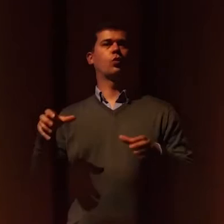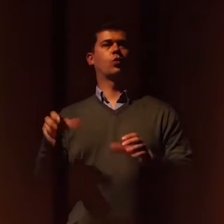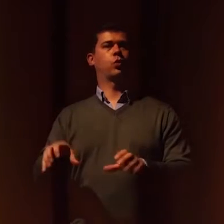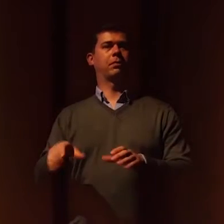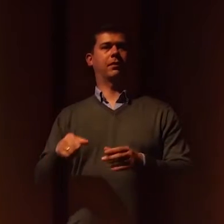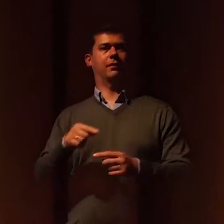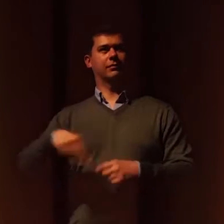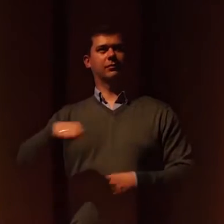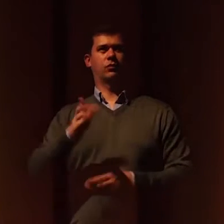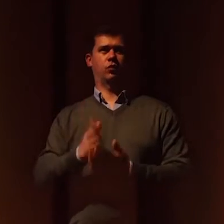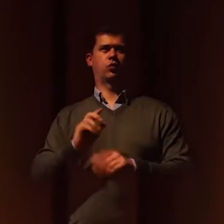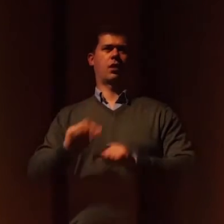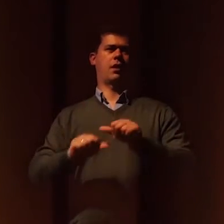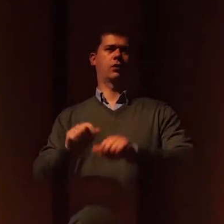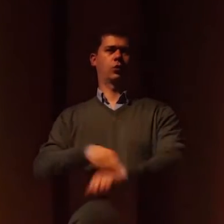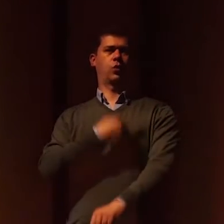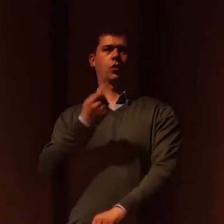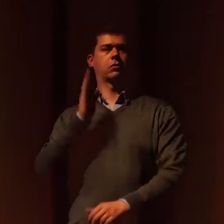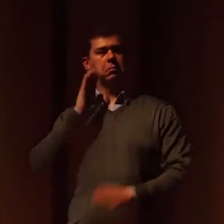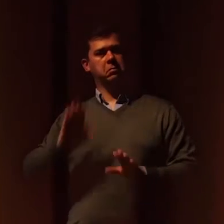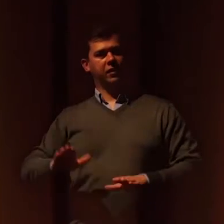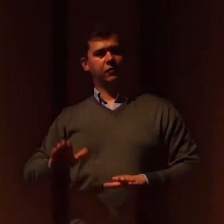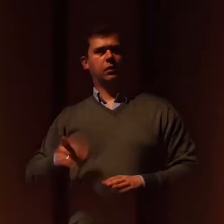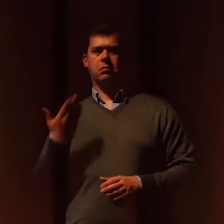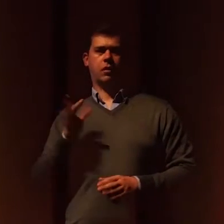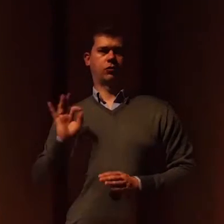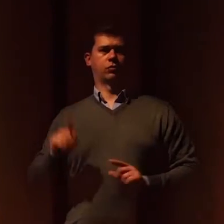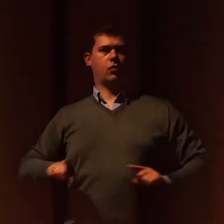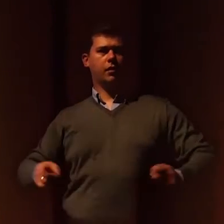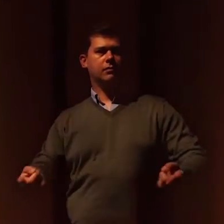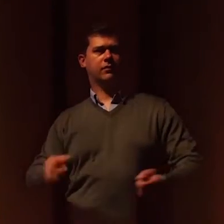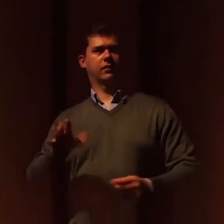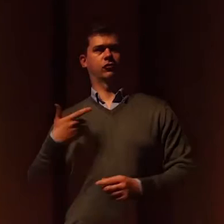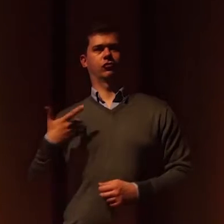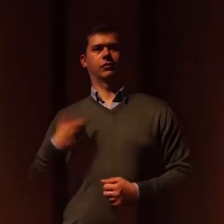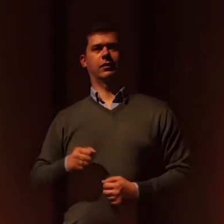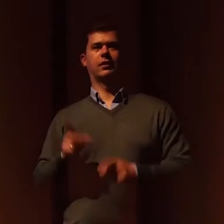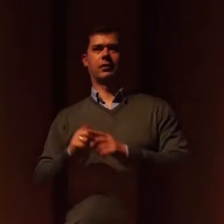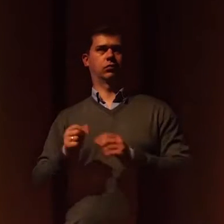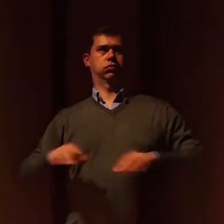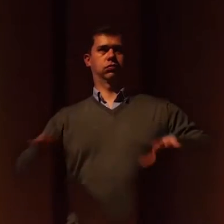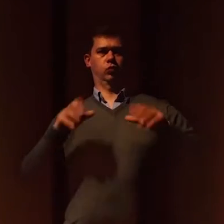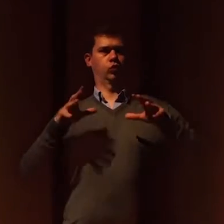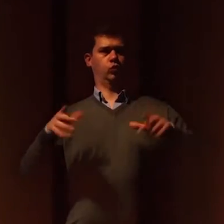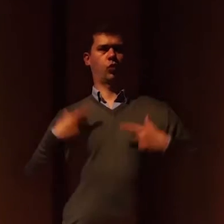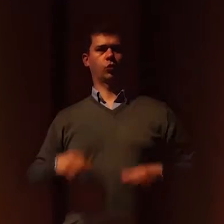od długiego czasu w Polsce mieszka świetnie zorganizowana stosunkowo